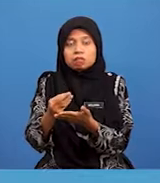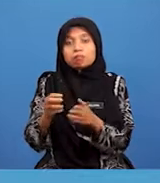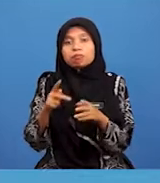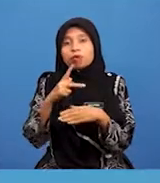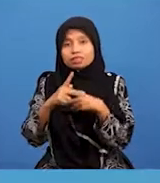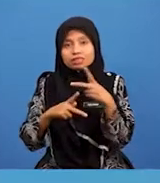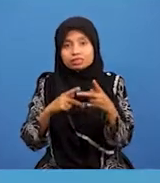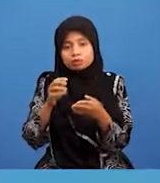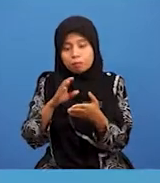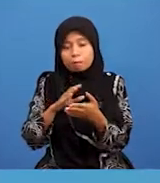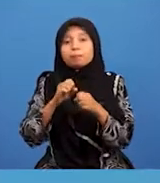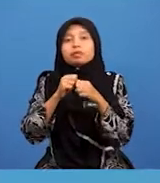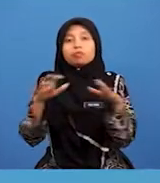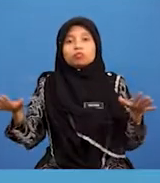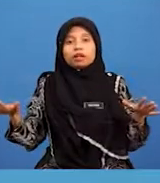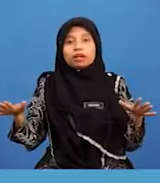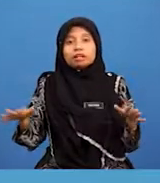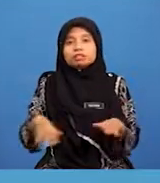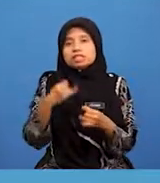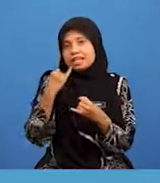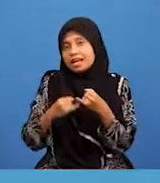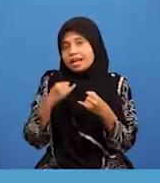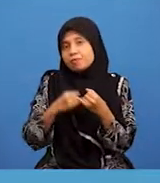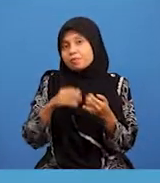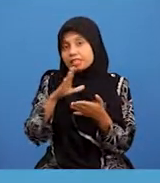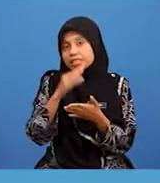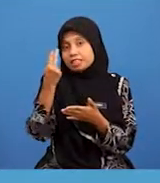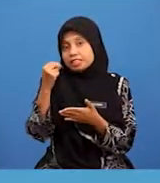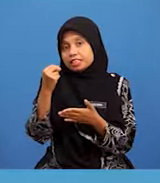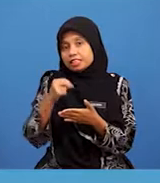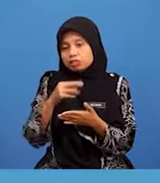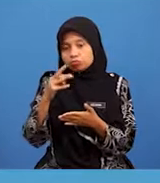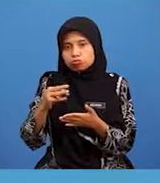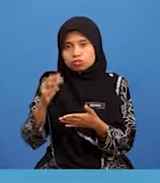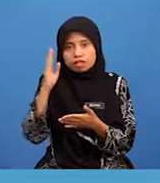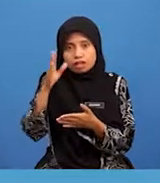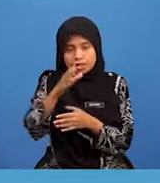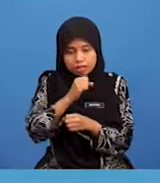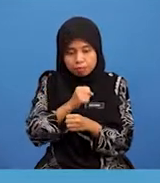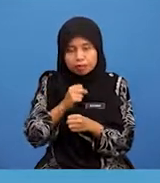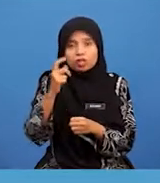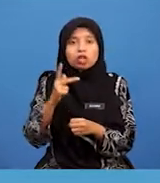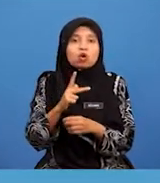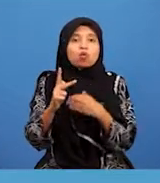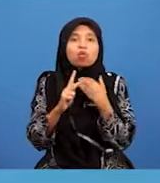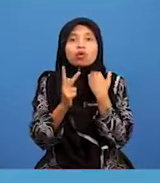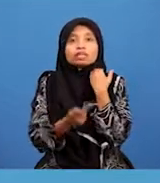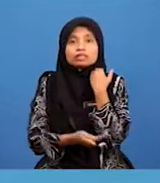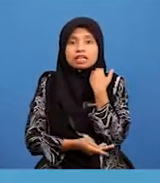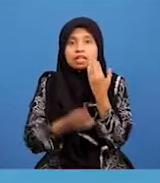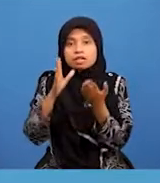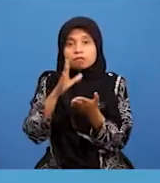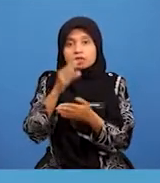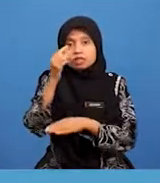pembubaran. Saya mengharapkan di akhir perbelajaran nanti, anda akan dapat menguasai setiap objektif pembelajaran yang telah